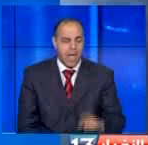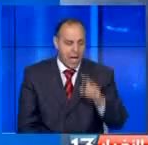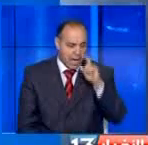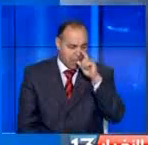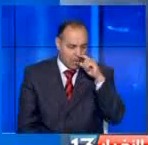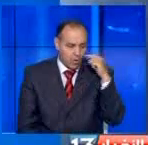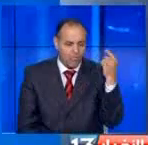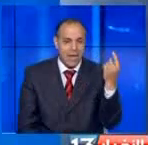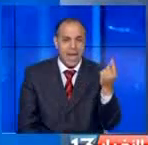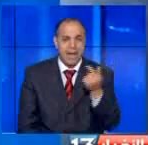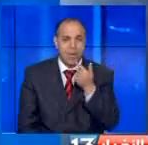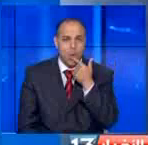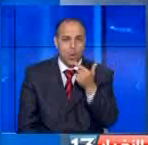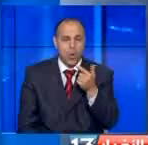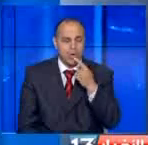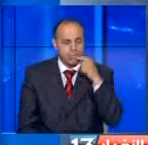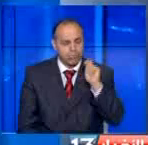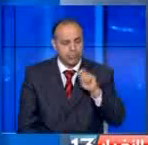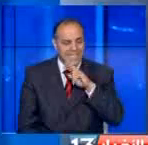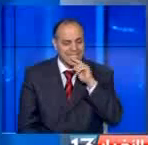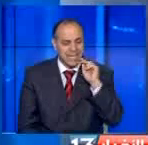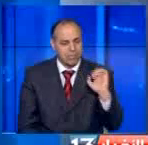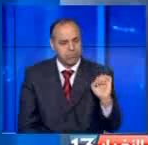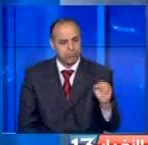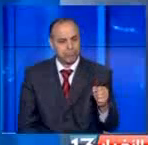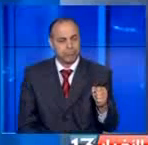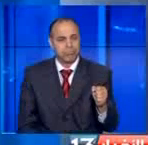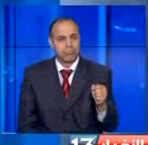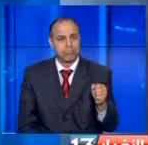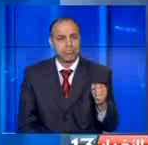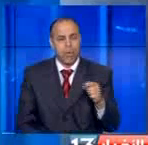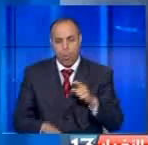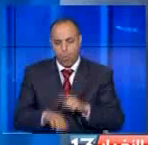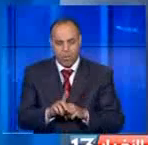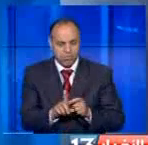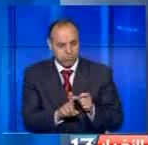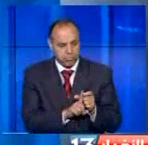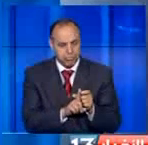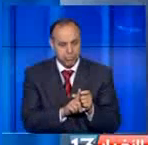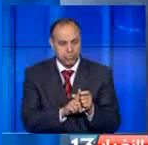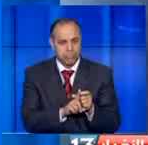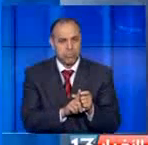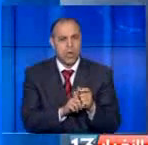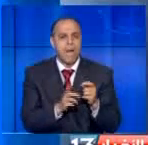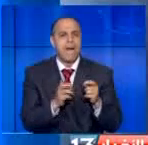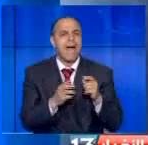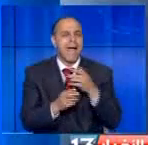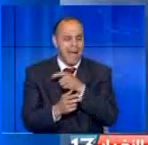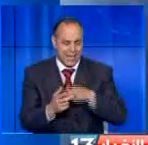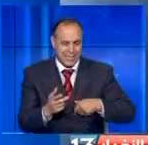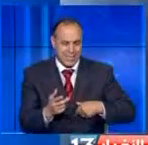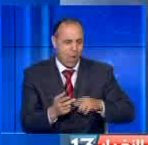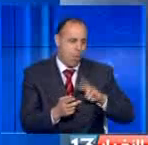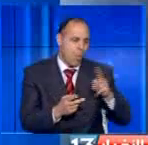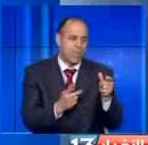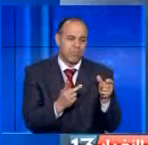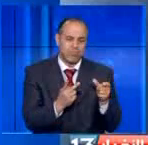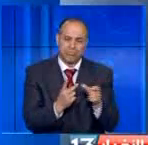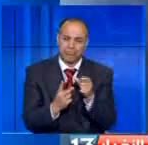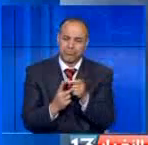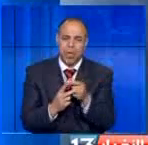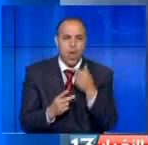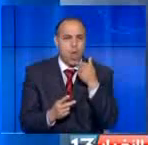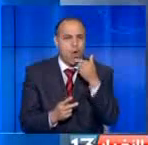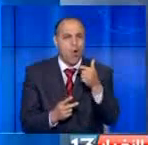عربيا ودوليا، فرضت سلطات الاحتلال الإسرائيلي طوقا أمنيا على غزة والضفة الغربية المحتلة، وذلك